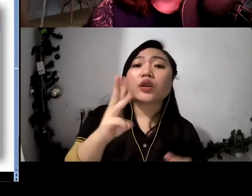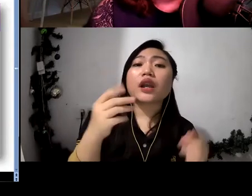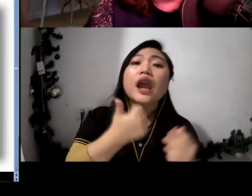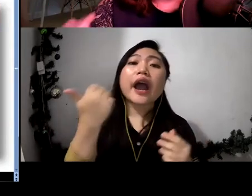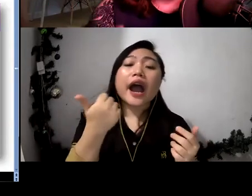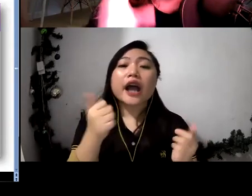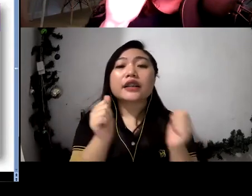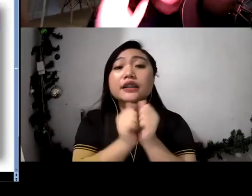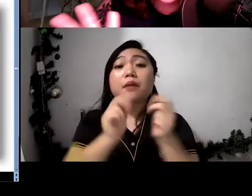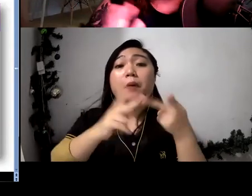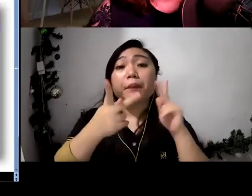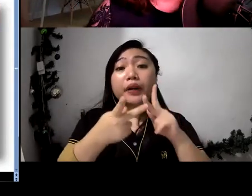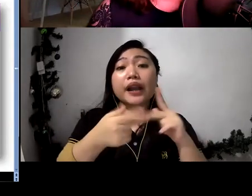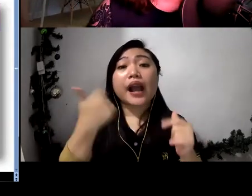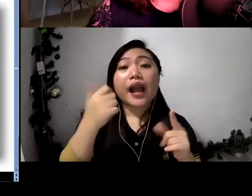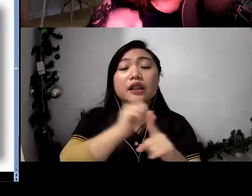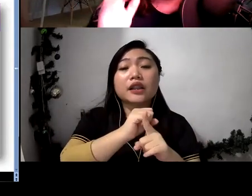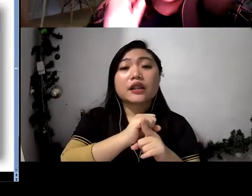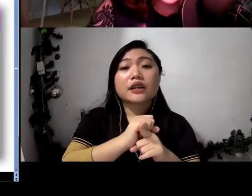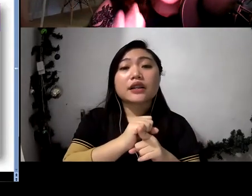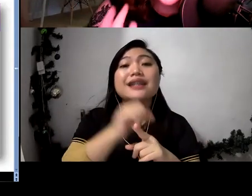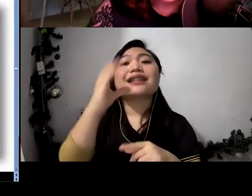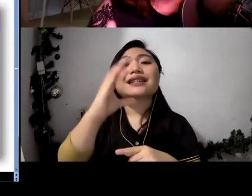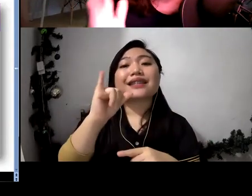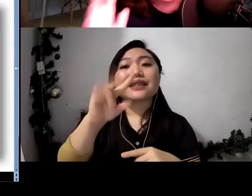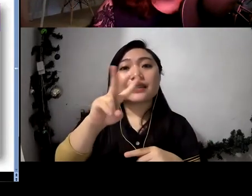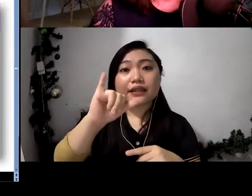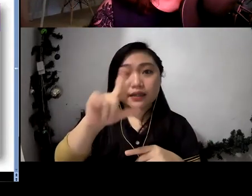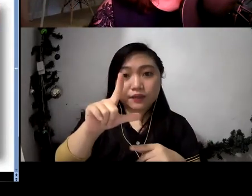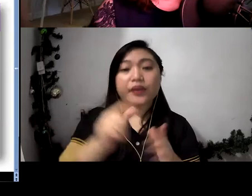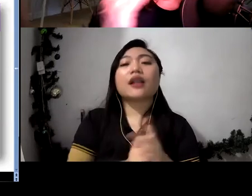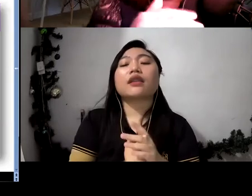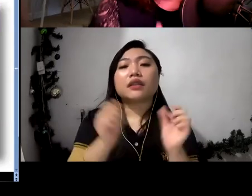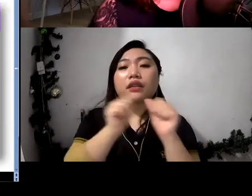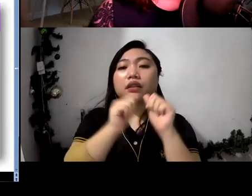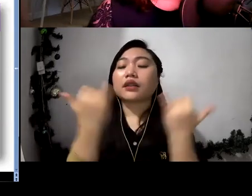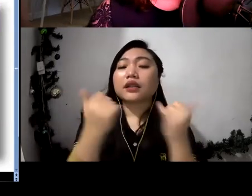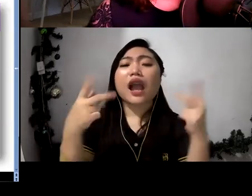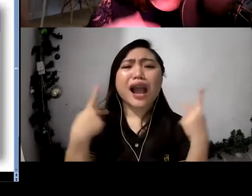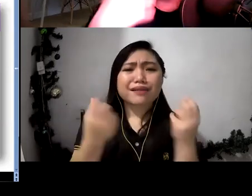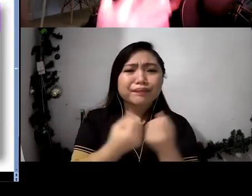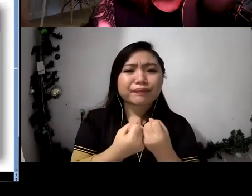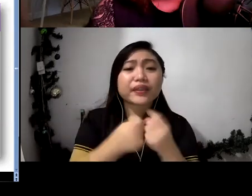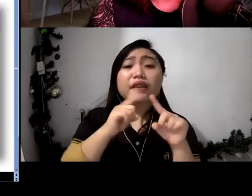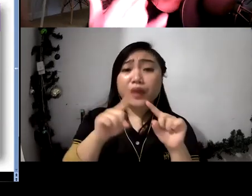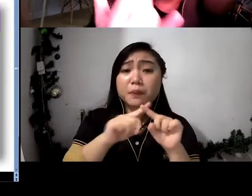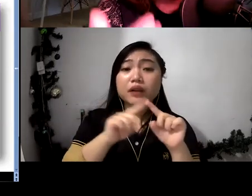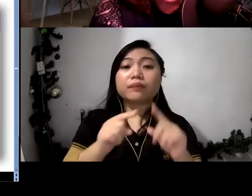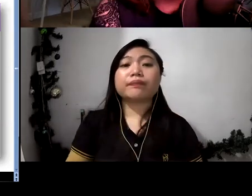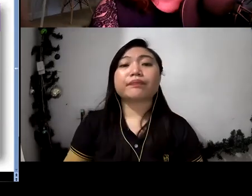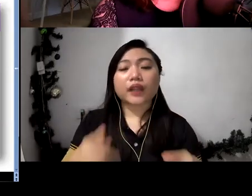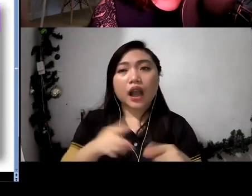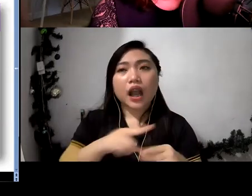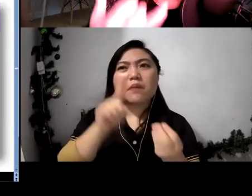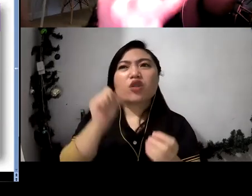service, civil society organization, interest groups, and advocates. No, iba-iba po yan. So marami na pong batas, yung solo